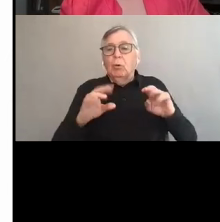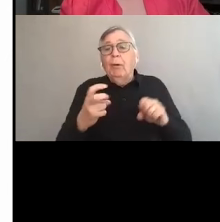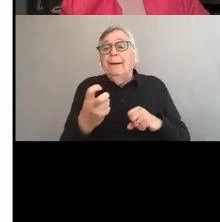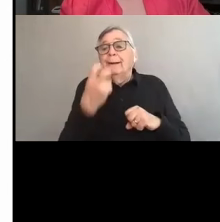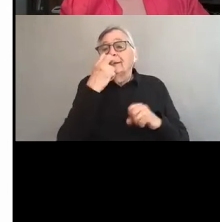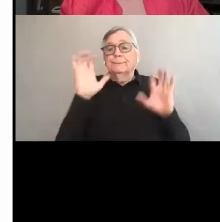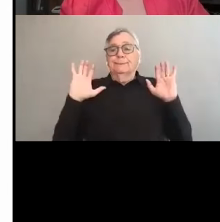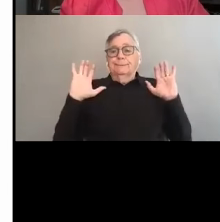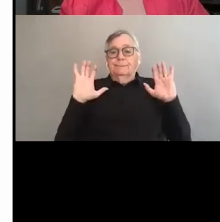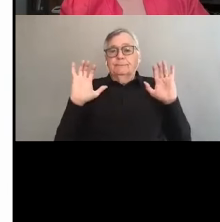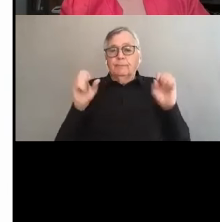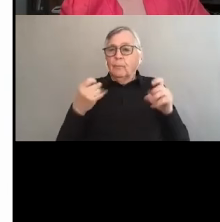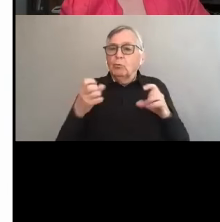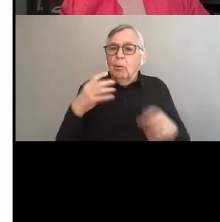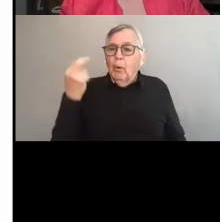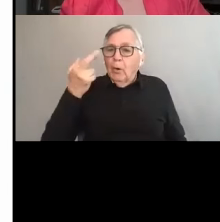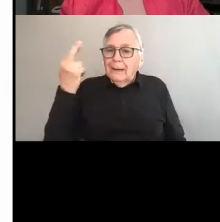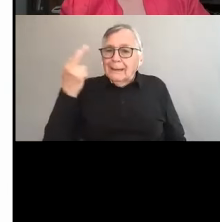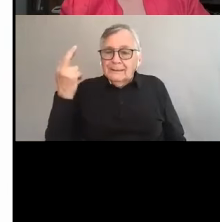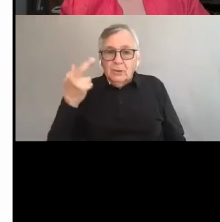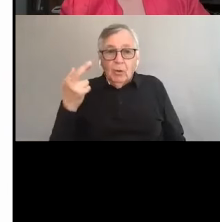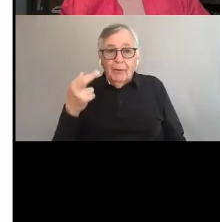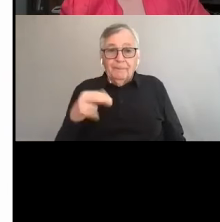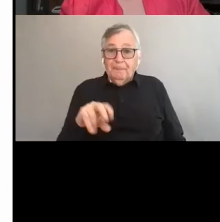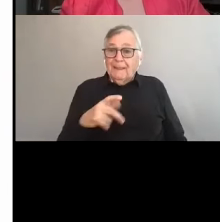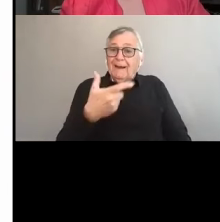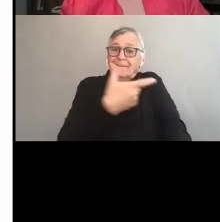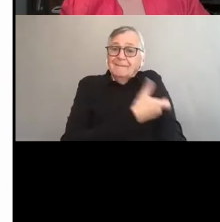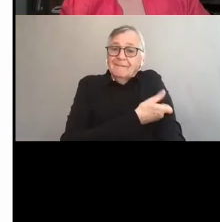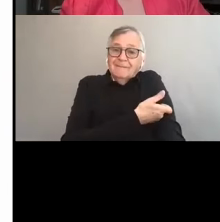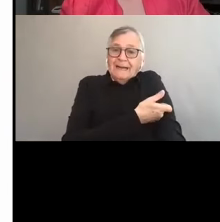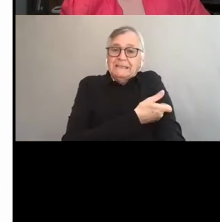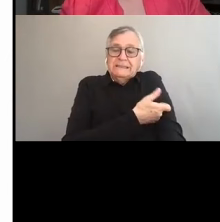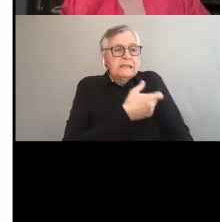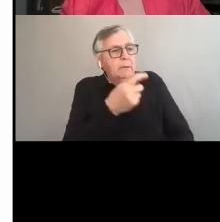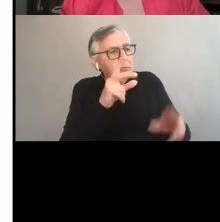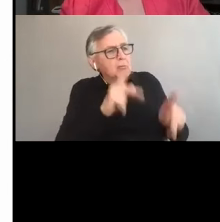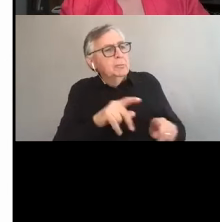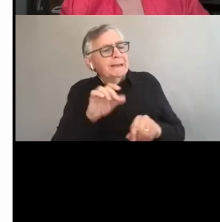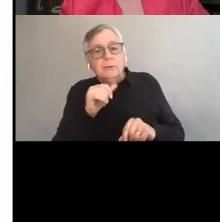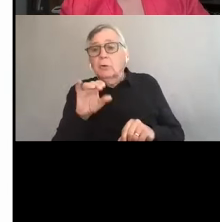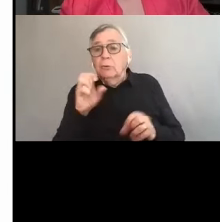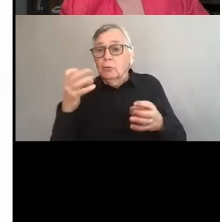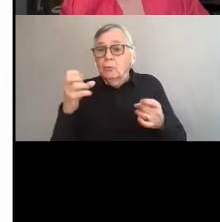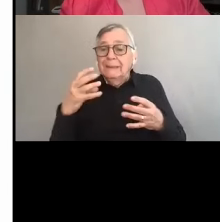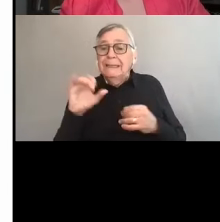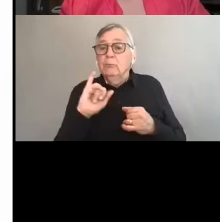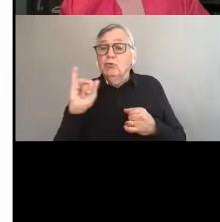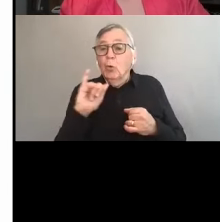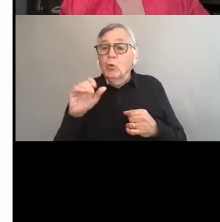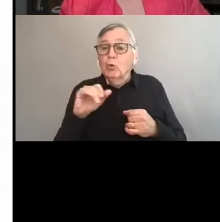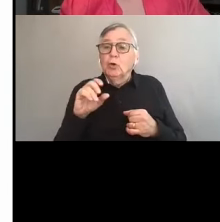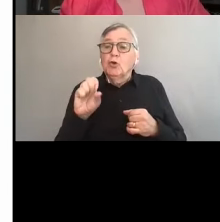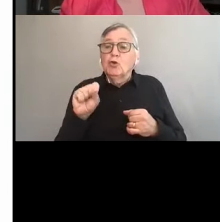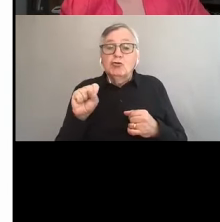Il n'y a pas de raison de penser que ces vaccins-là seraient délétères chez les gens immunosupprimés. Il n'y a aucune raison. On a un